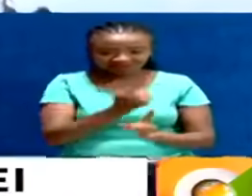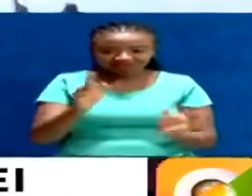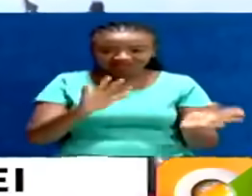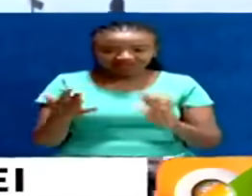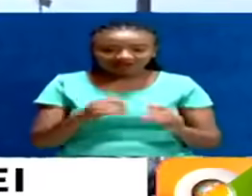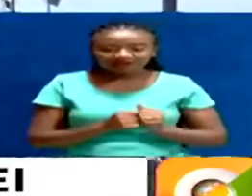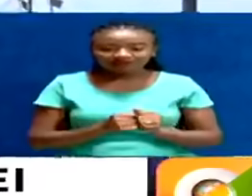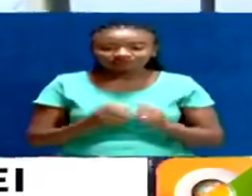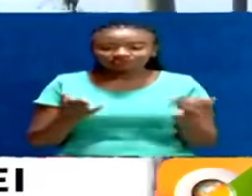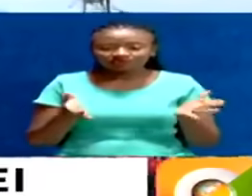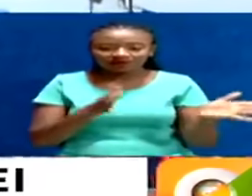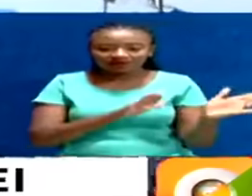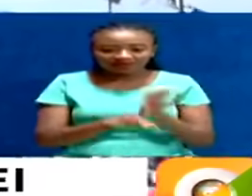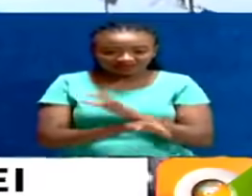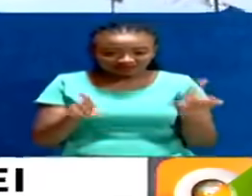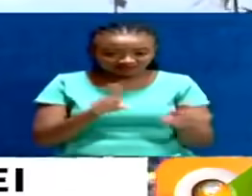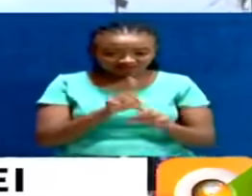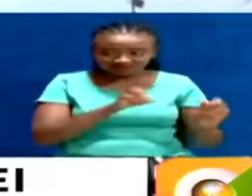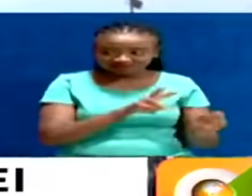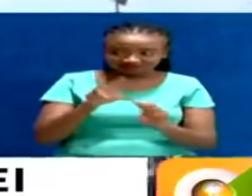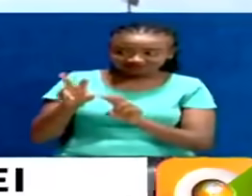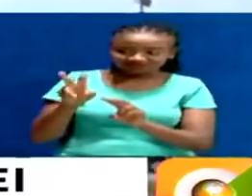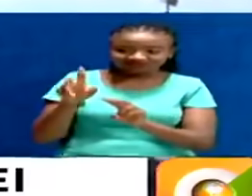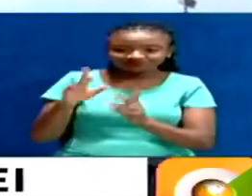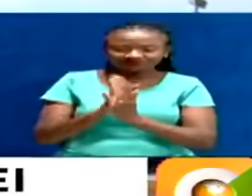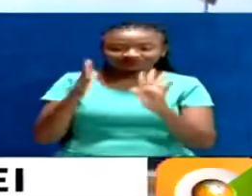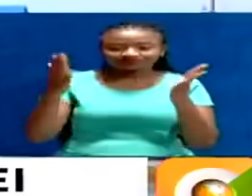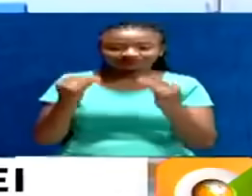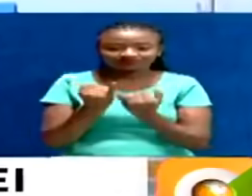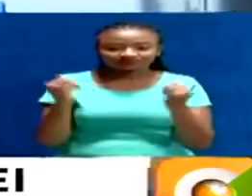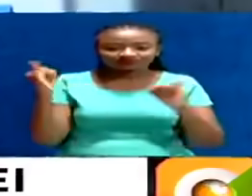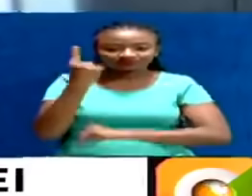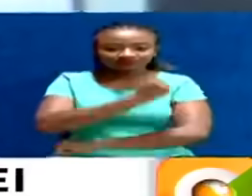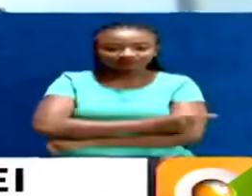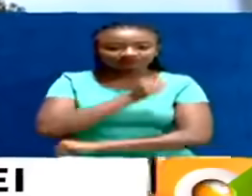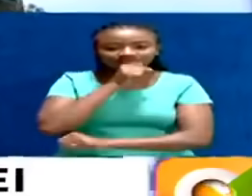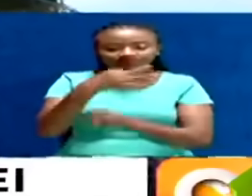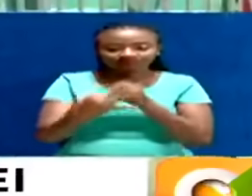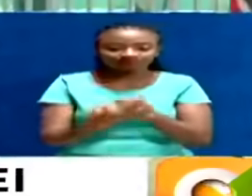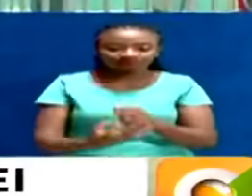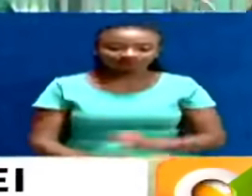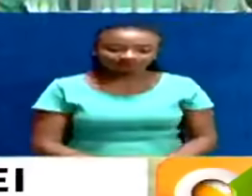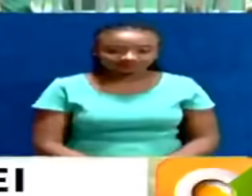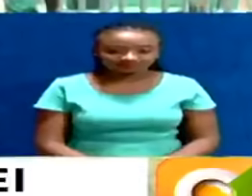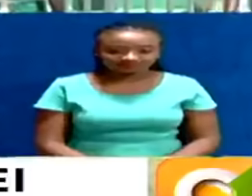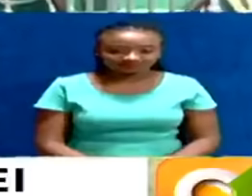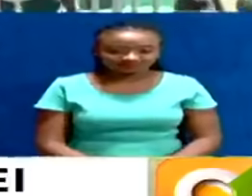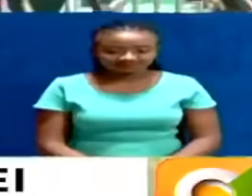Kwa sasa mambo yote yanaelekezwa Mamboleo kwa maadhimisho ya sherehe za 58 za Madaraka.